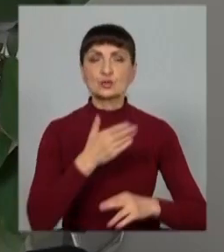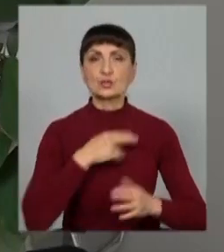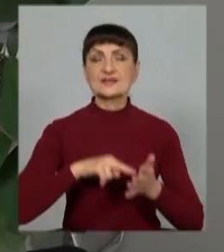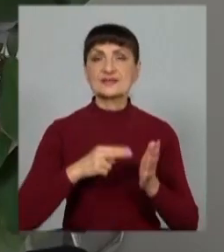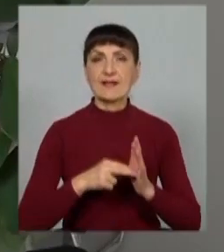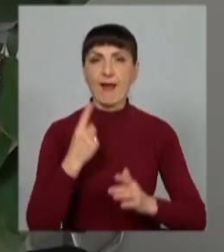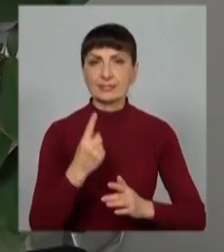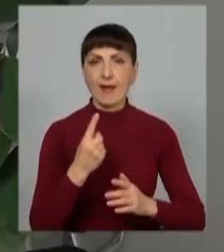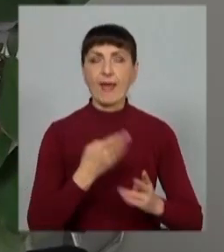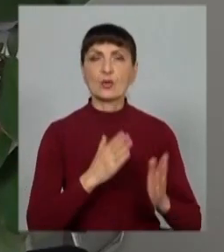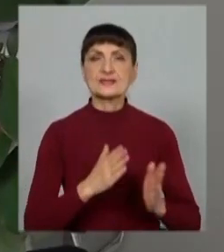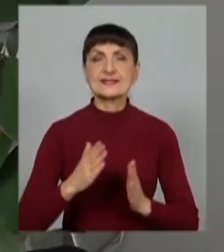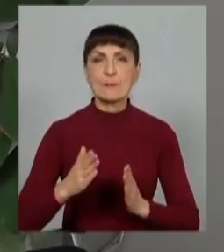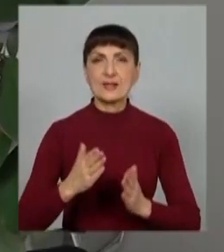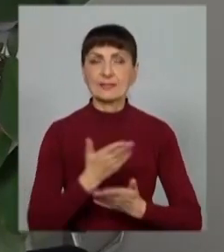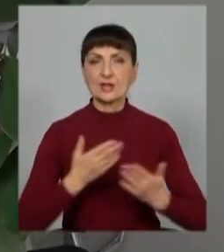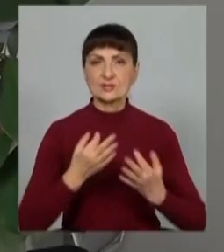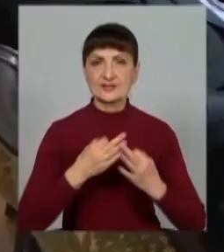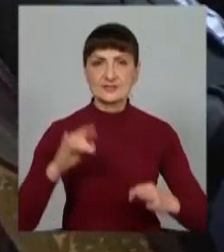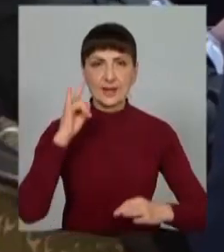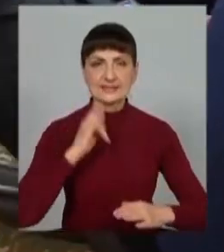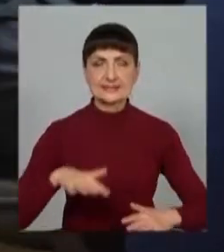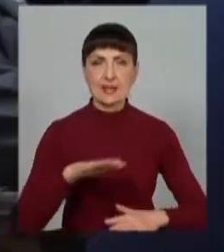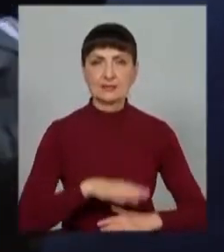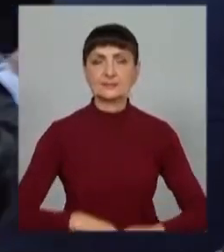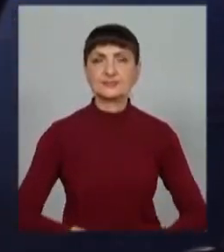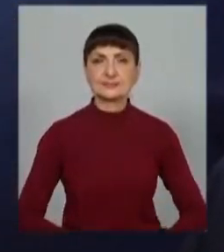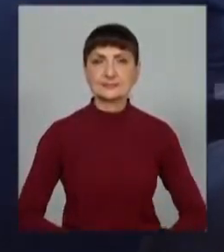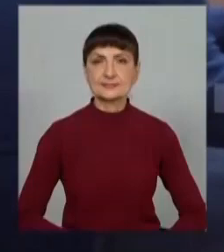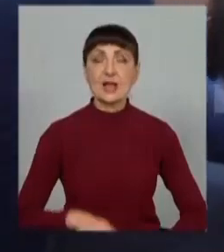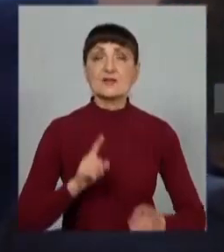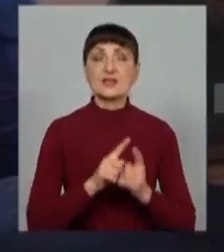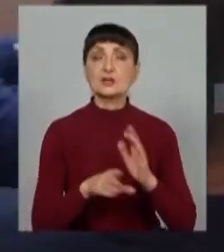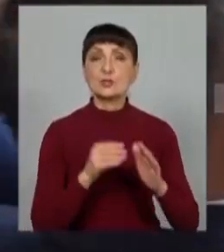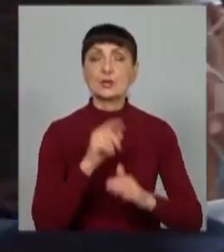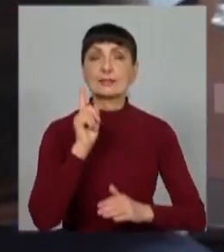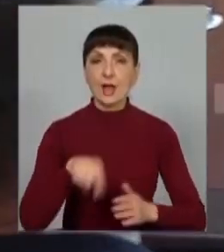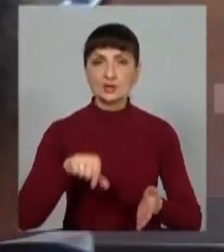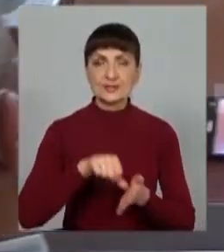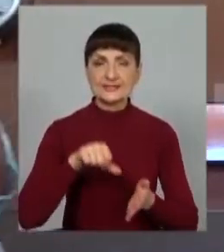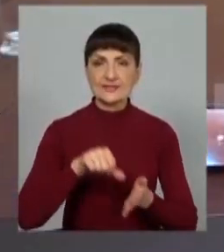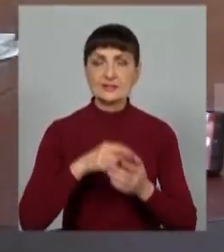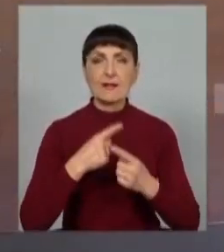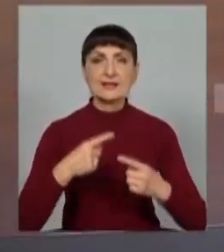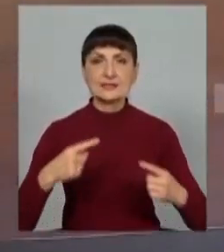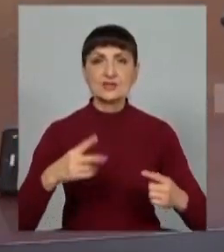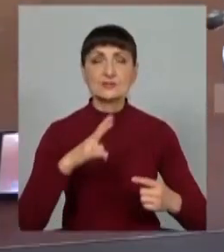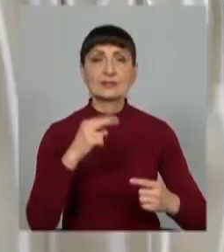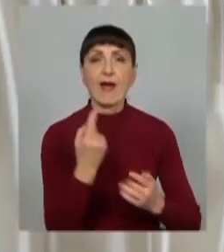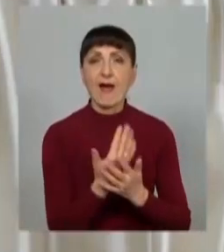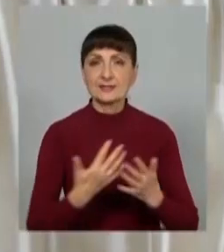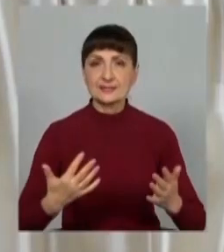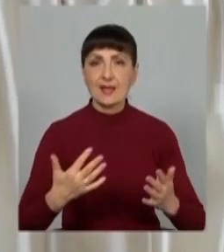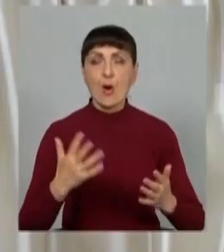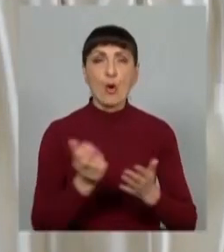одна – это стабильность нашего независимости Республики Казахстан. Встретились депутаты также с представителями различных этносов. Речь